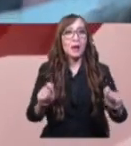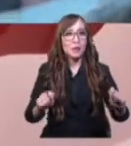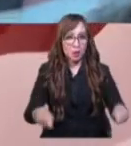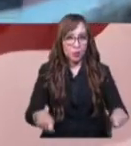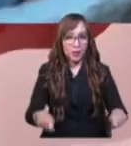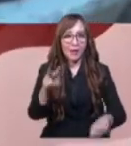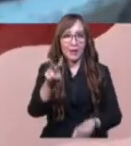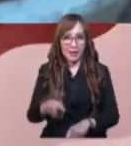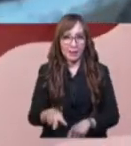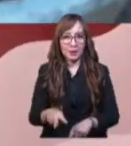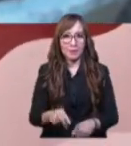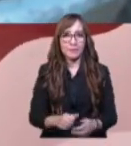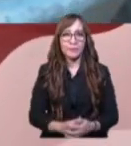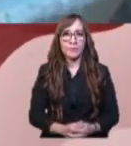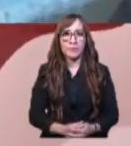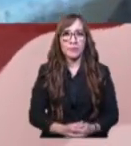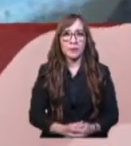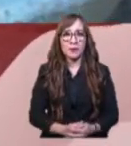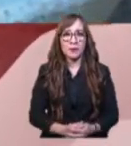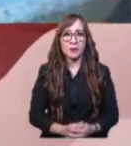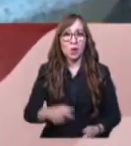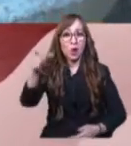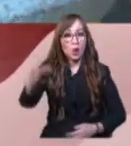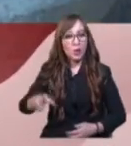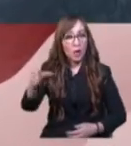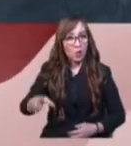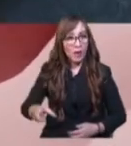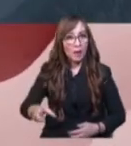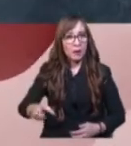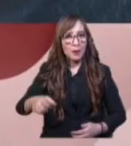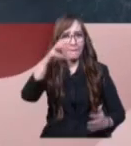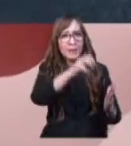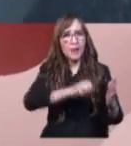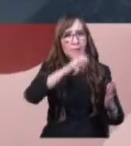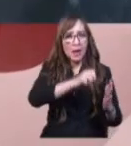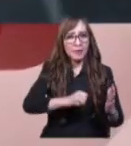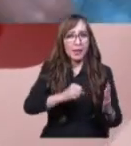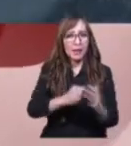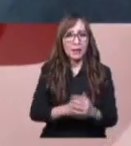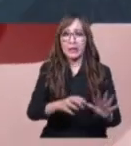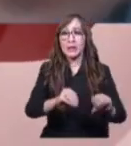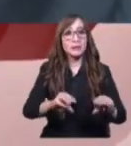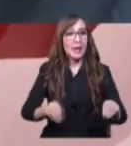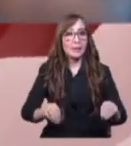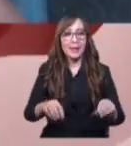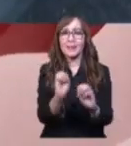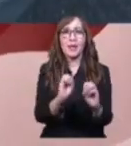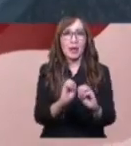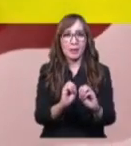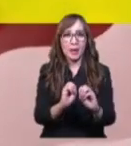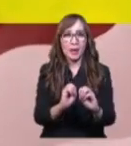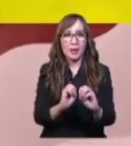udah nggak operasional lagi. Nah, jadi penambangnya juga kehilangan pekerjaan. Nah, jadi yang mereka lakukan adalah mereka